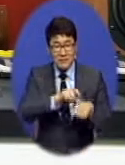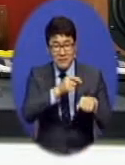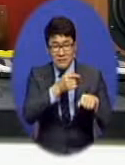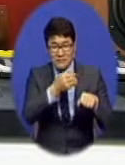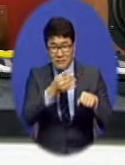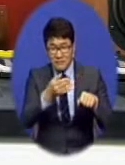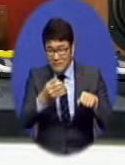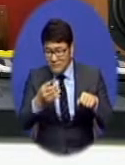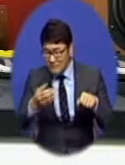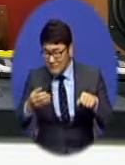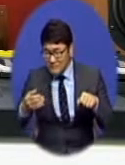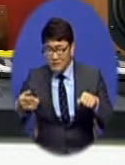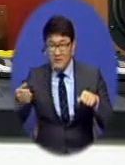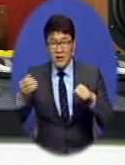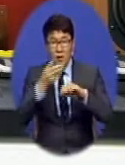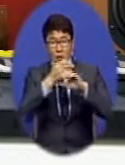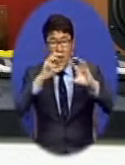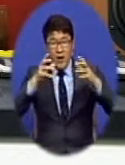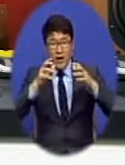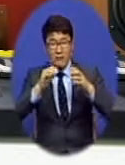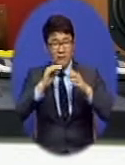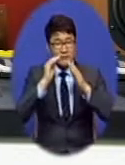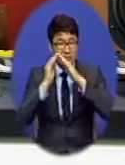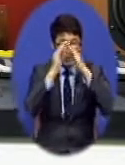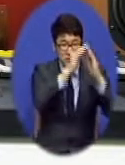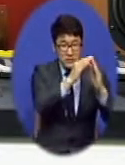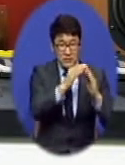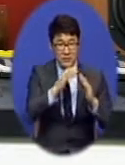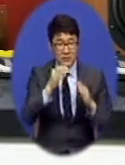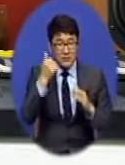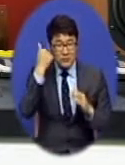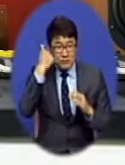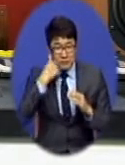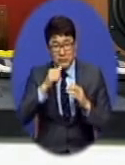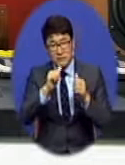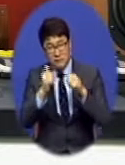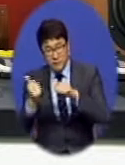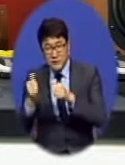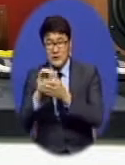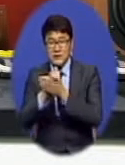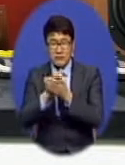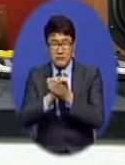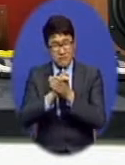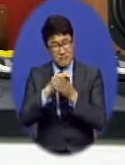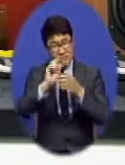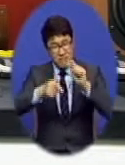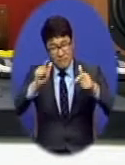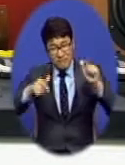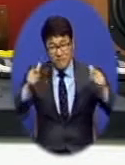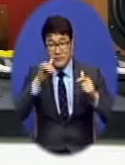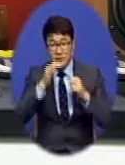이렇게 자꾸 이렇게 더러 외국에 나가서 저기 세상을 등진 친구도 있고요. 네. 또